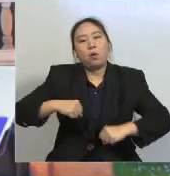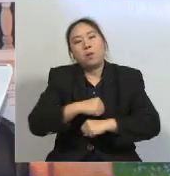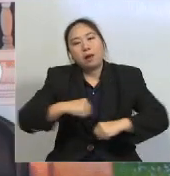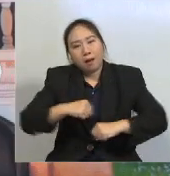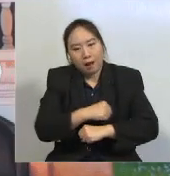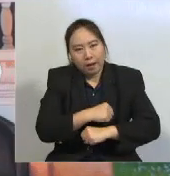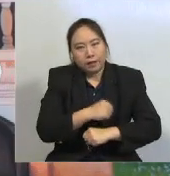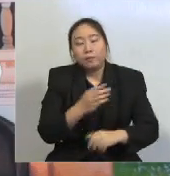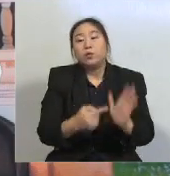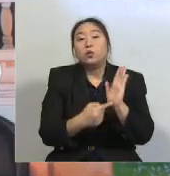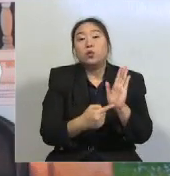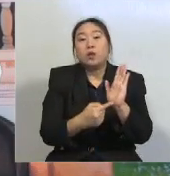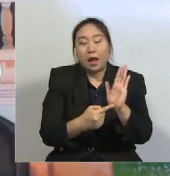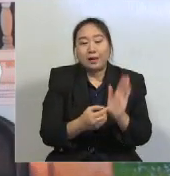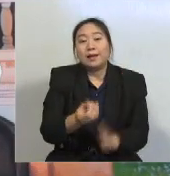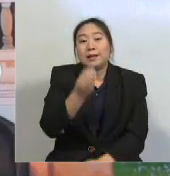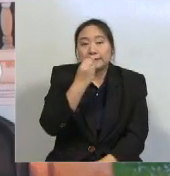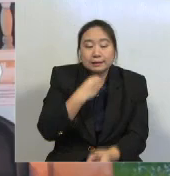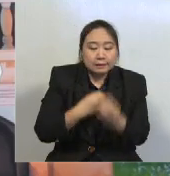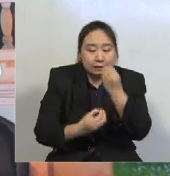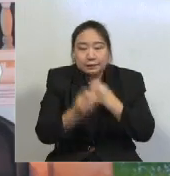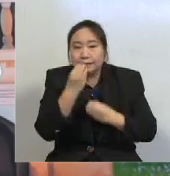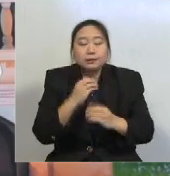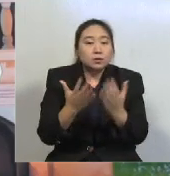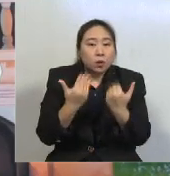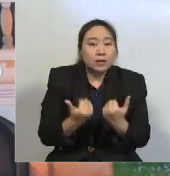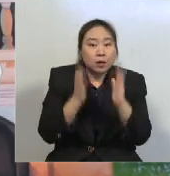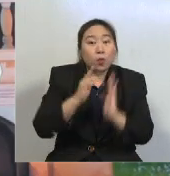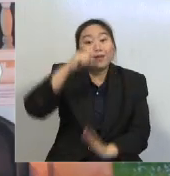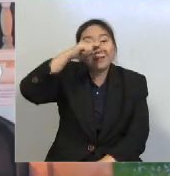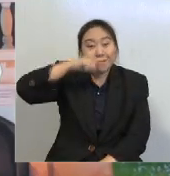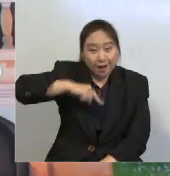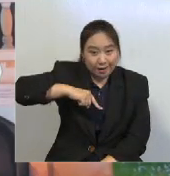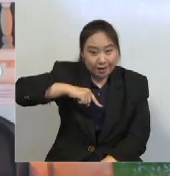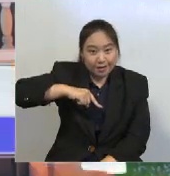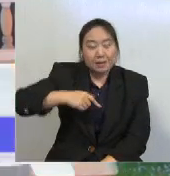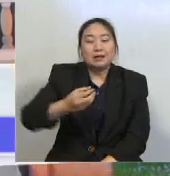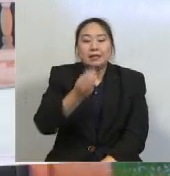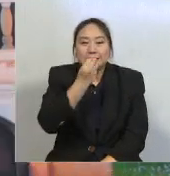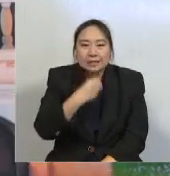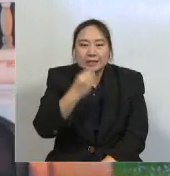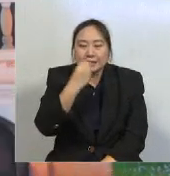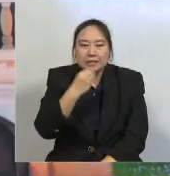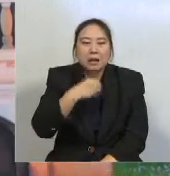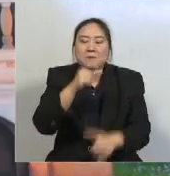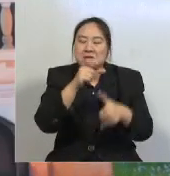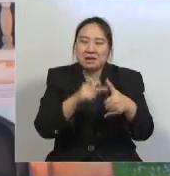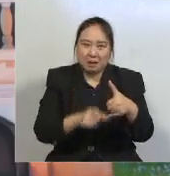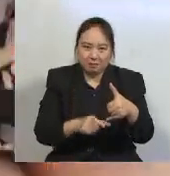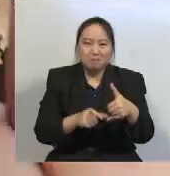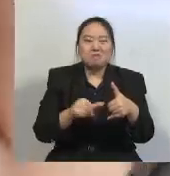ะคะอย่างเช่นว่าการกินเนี่ยณปัจจุบันเนี่ยในคนไทยจริงๆก็คือมีการกินที่มีพฤติกรรมเสี่ยงมาก